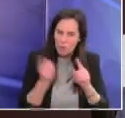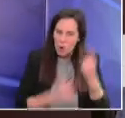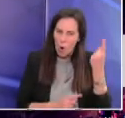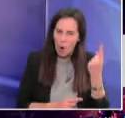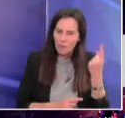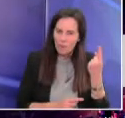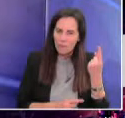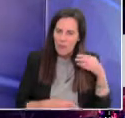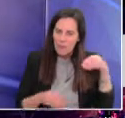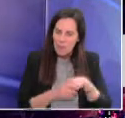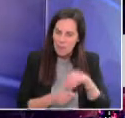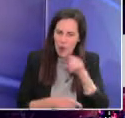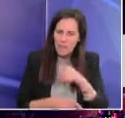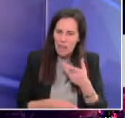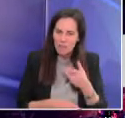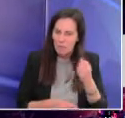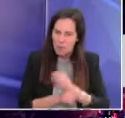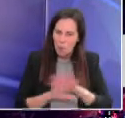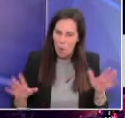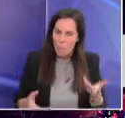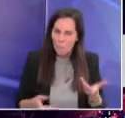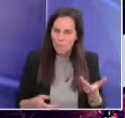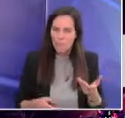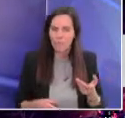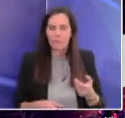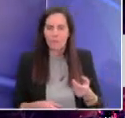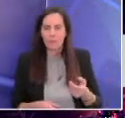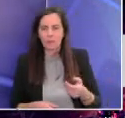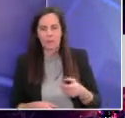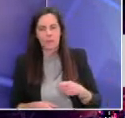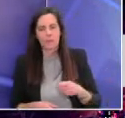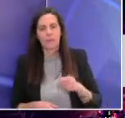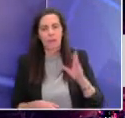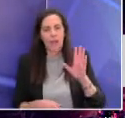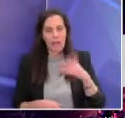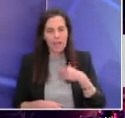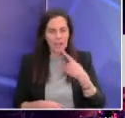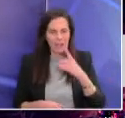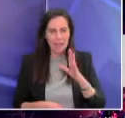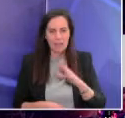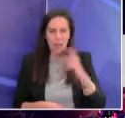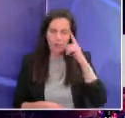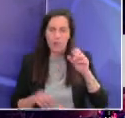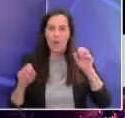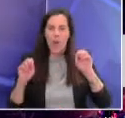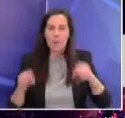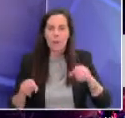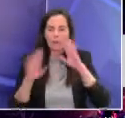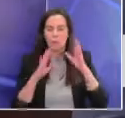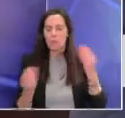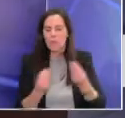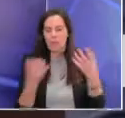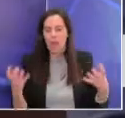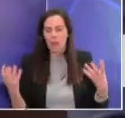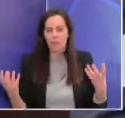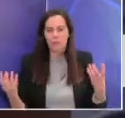קורים בתוך המגרש שלהם? תשמע, אני רוצה רגע, בוא ניכנס רגע לראש של צוקי. הם דחפו את זה יותר. בוא ניכנס רגע לראש של צוקי, הוא יצר כלי דמוקרטי.